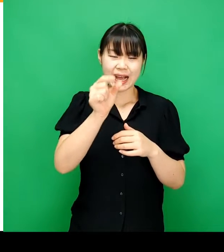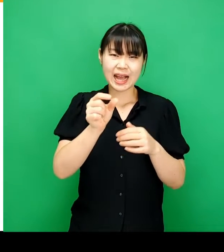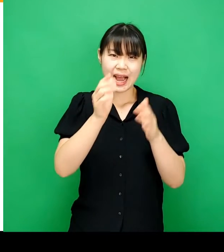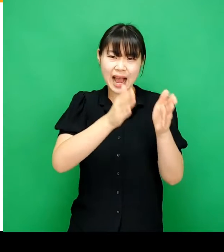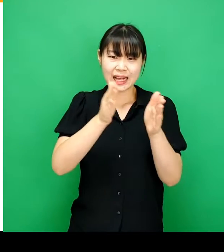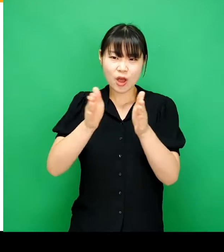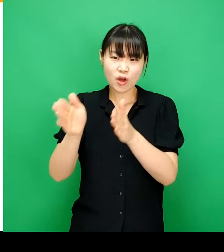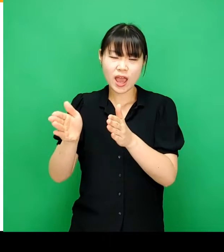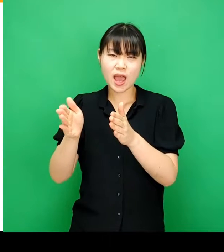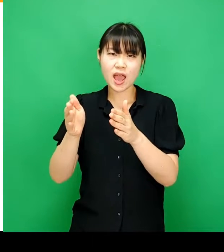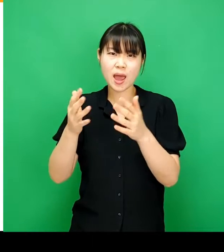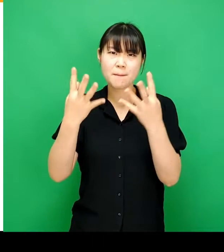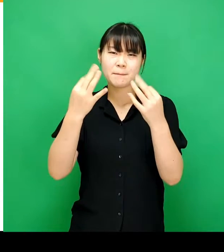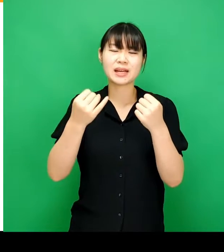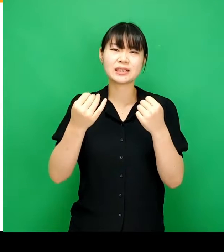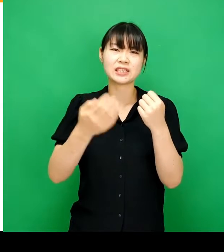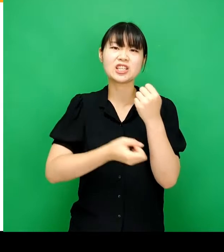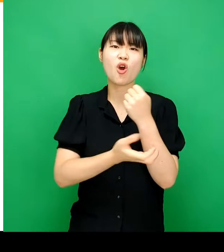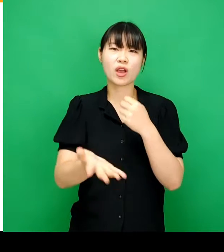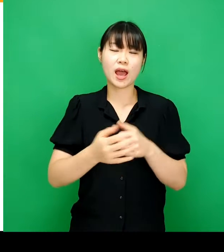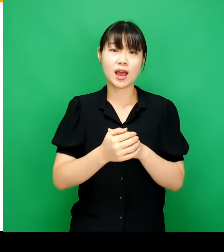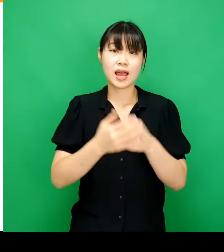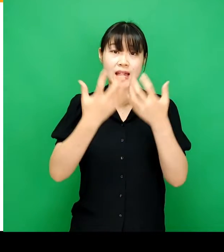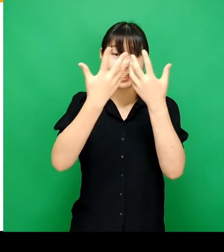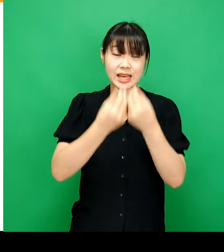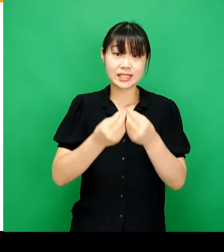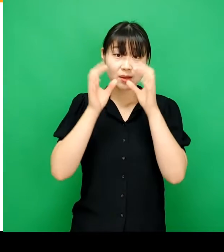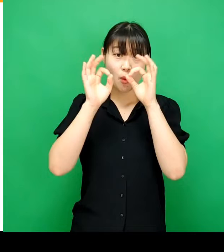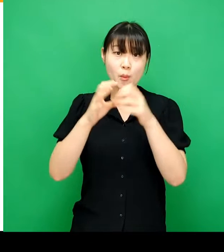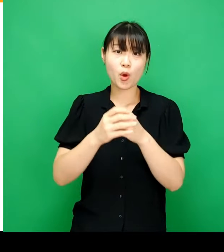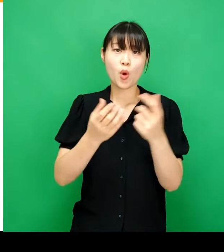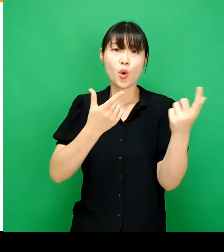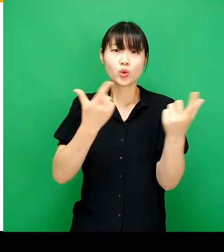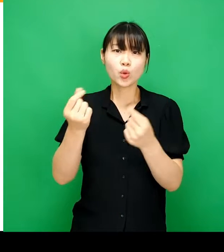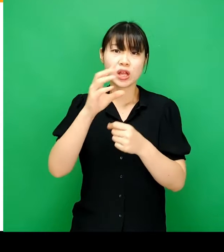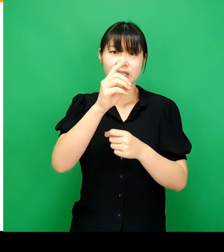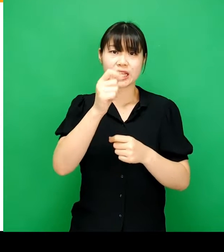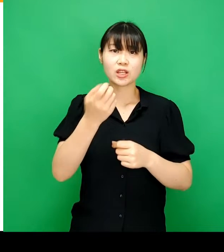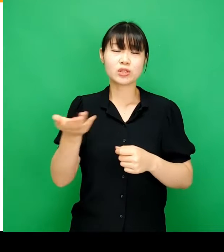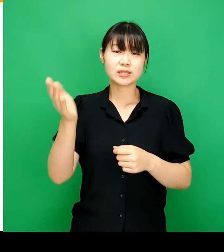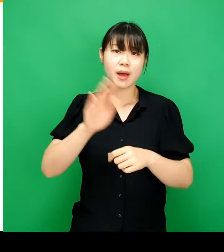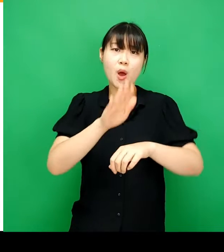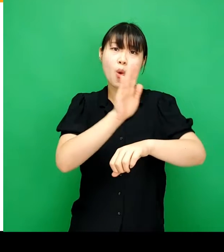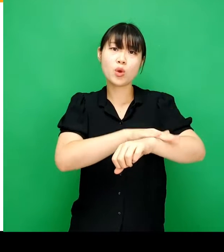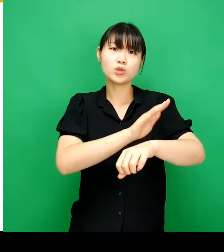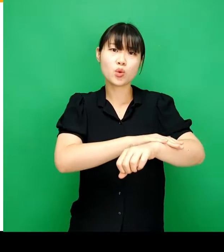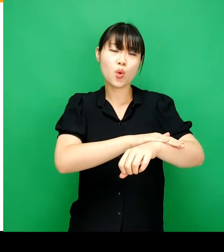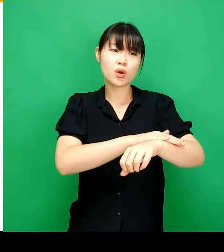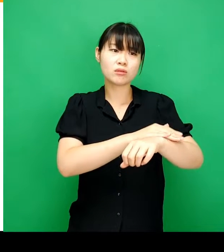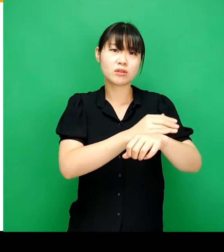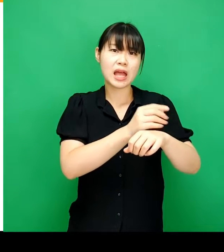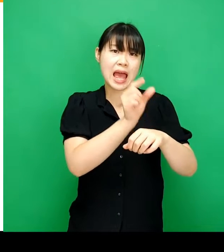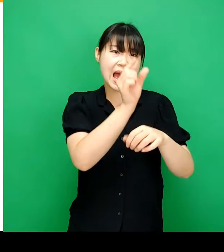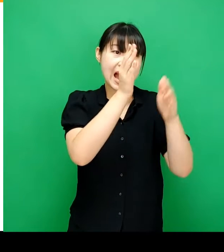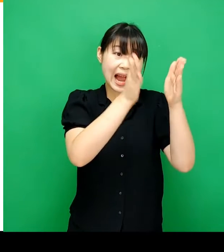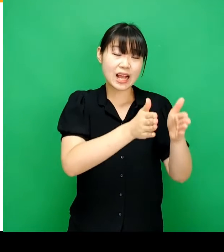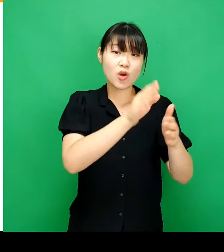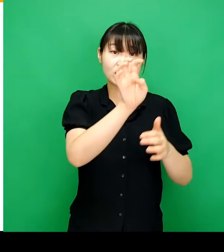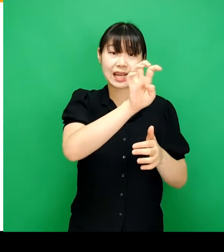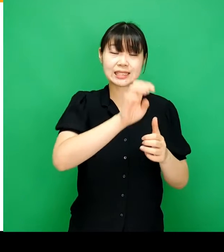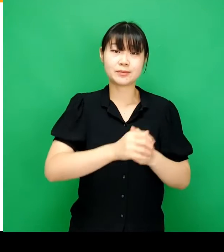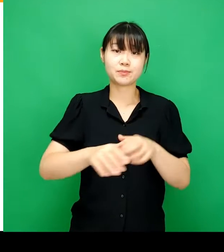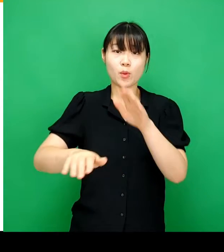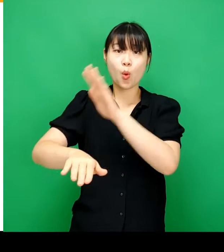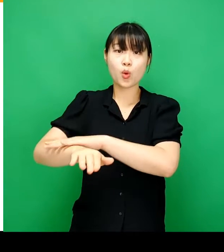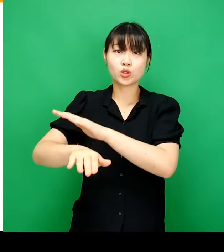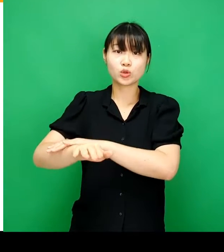기울기는 눈금의 간격에 많은 영향을 받습니다. 예시 그래프를 보시면 동일한 데이터이지만 왼쪽의 그래프는